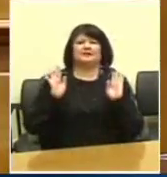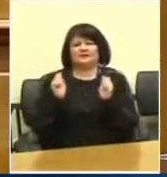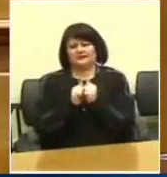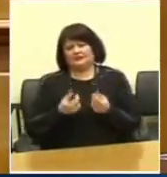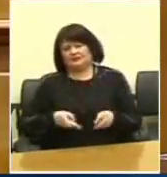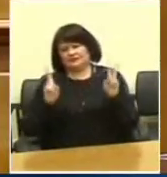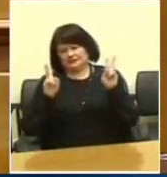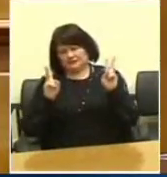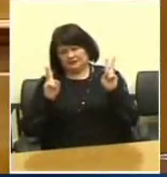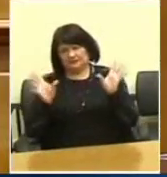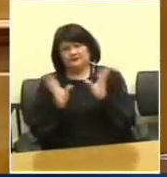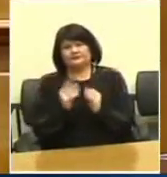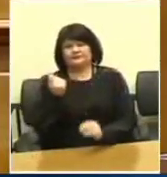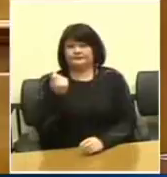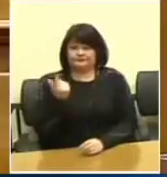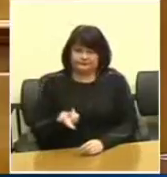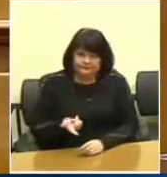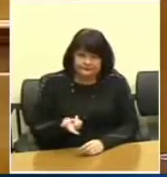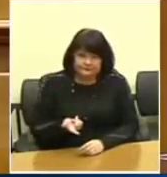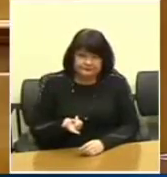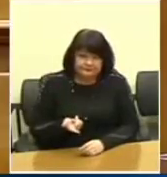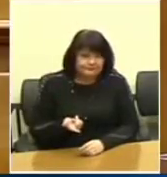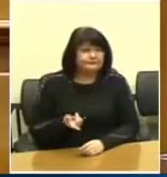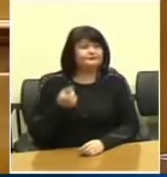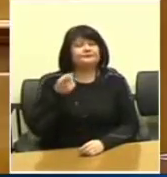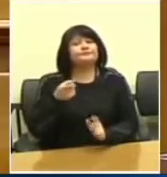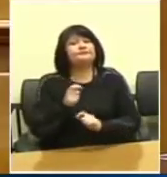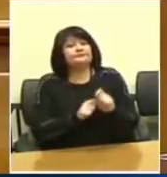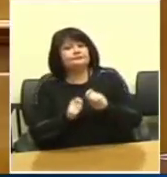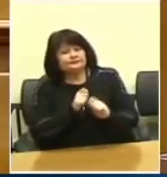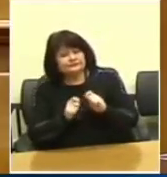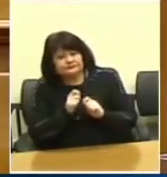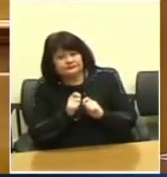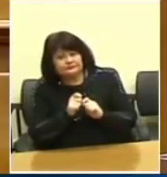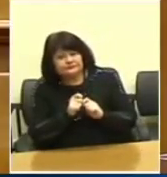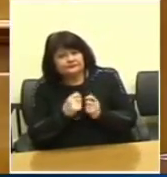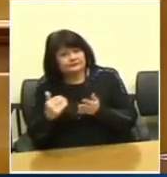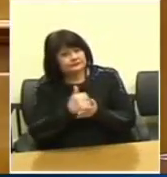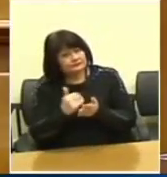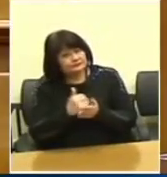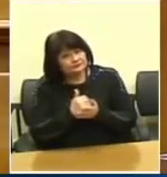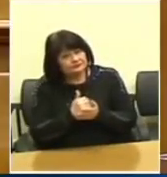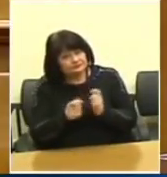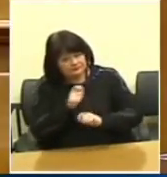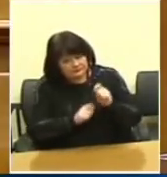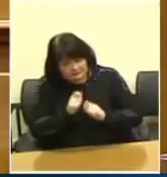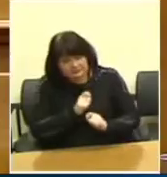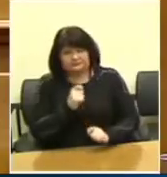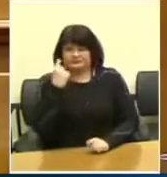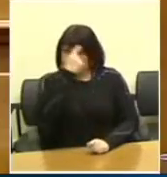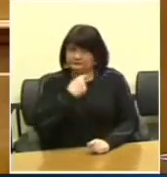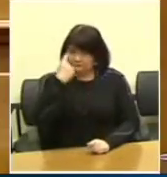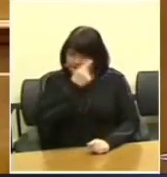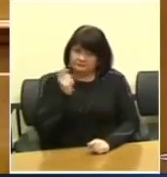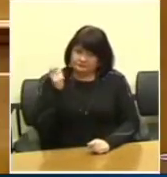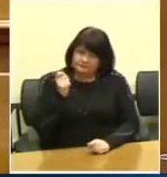ζητήματα της οικονομίας, αλλά βαθιά συντηρητικός στα ζητήματα των πολιτικών και κοινωνικών δικαιωμάτων. Αυτή είναι η δική